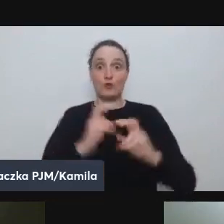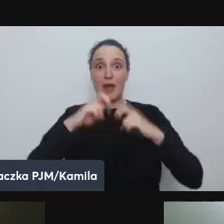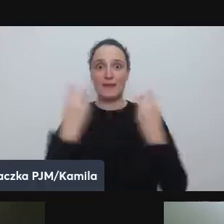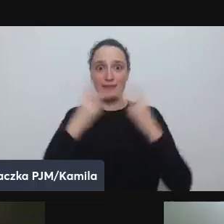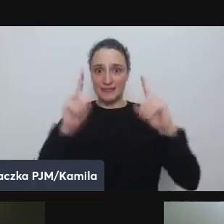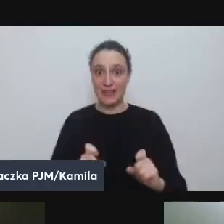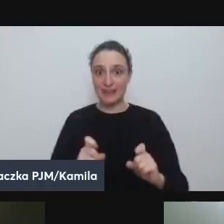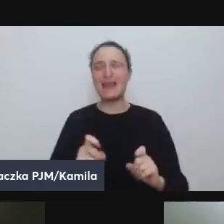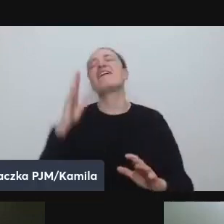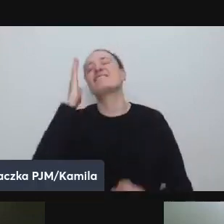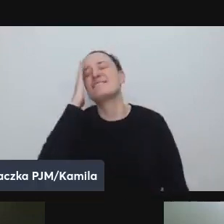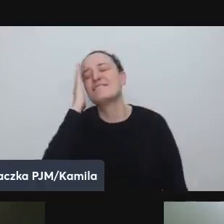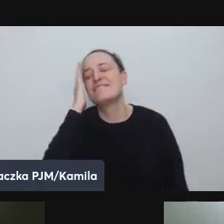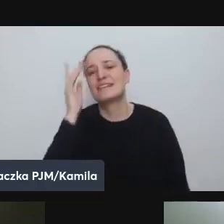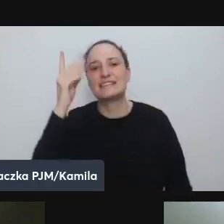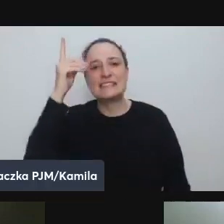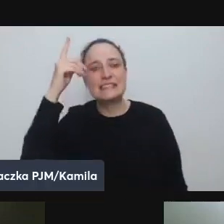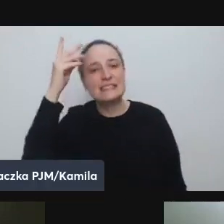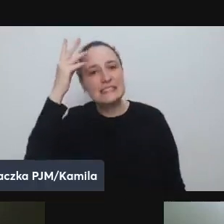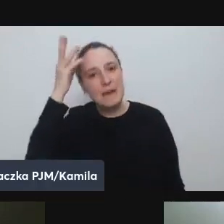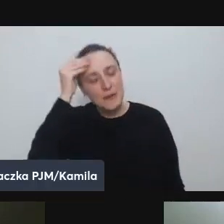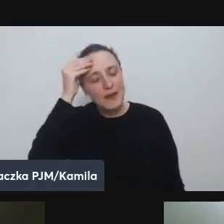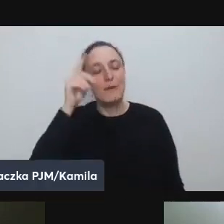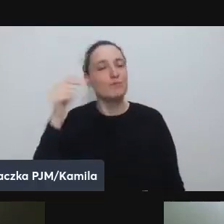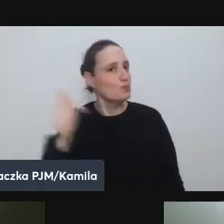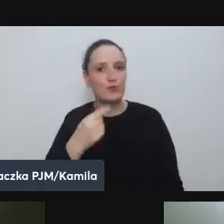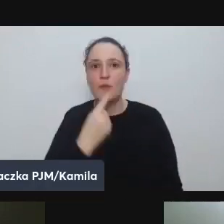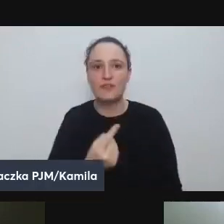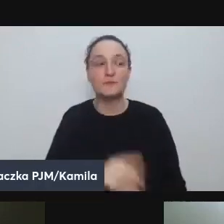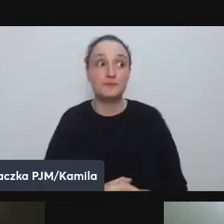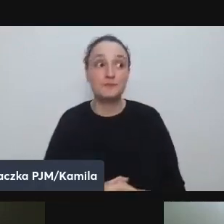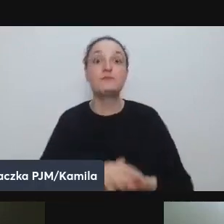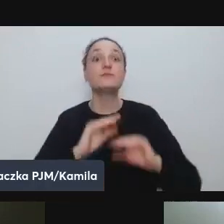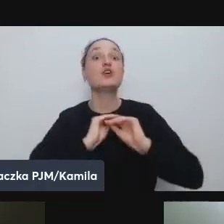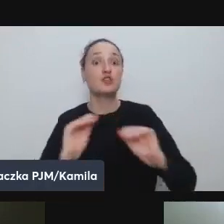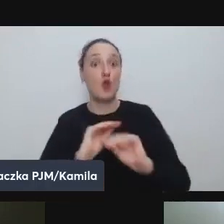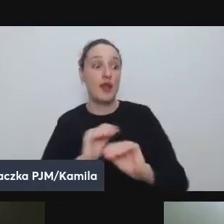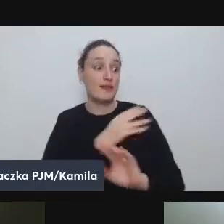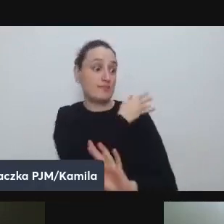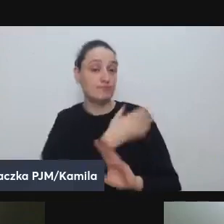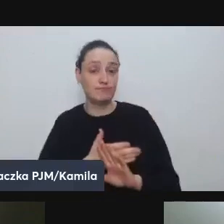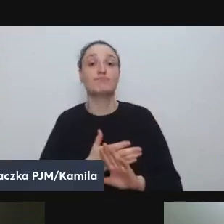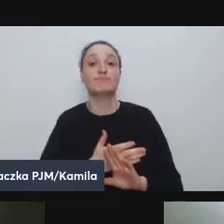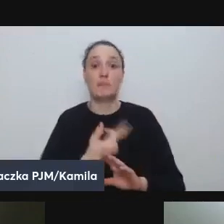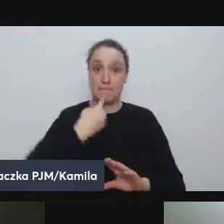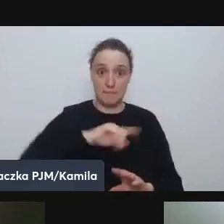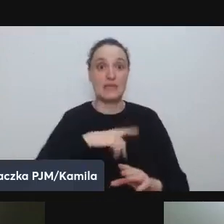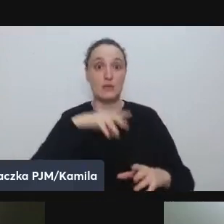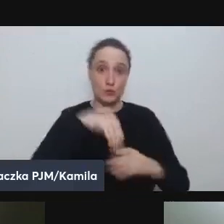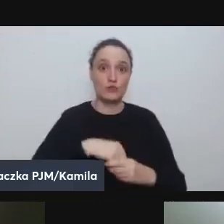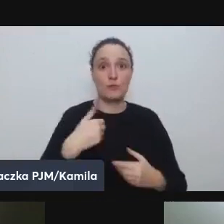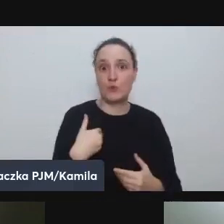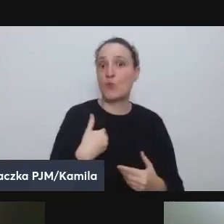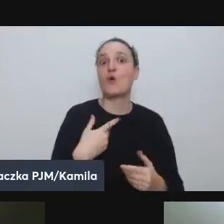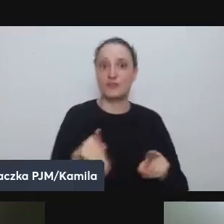wiem, czego zapomniałam, a co absolutnie muszę dodać. Szkolenia, które przeszłyśmy dzięki wspomnianemu projektowi, to były